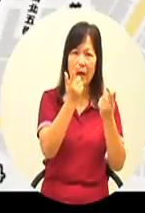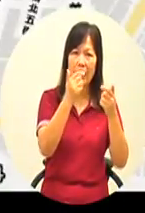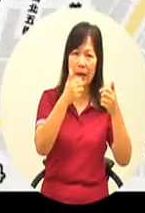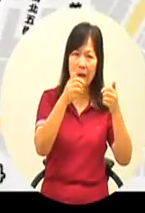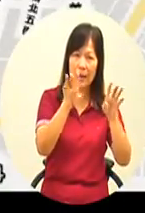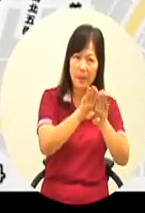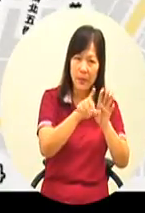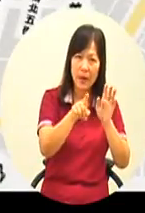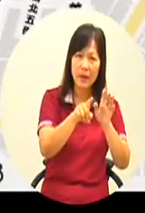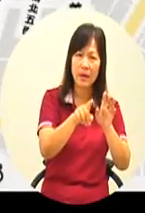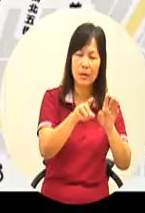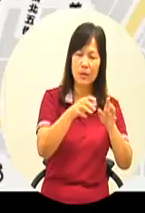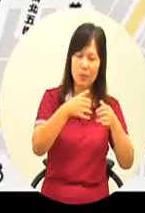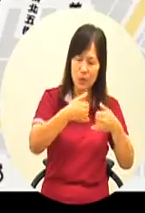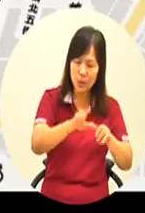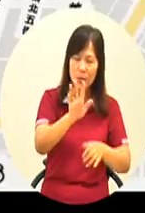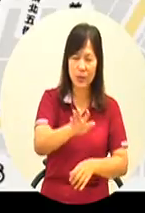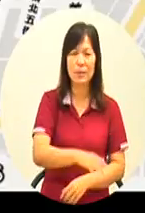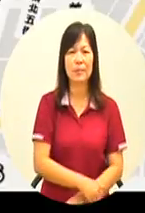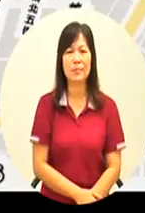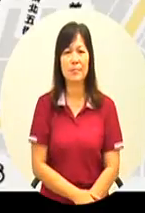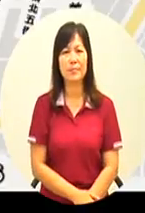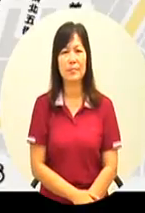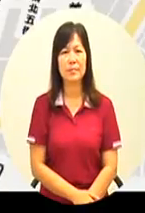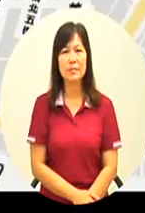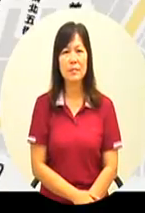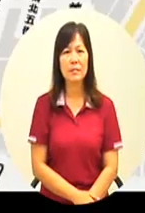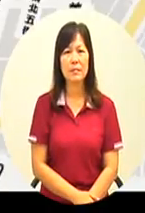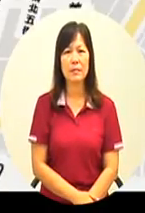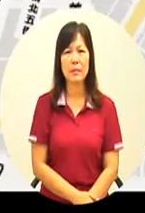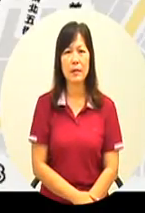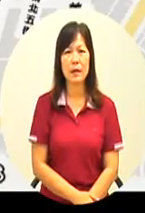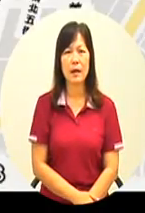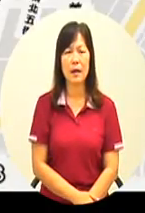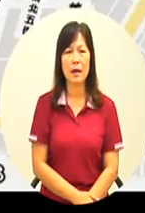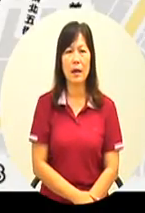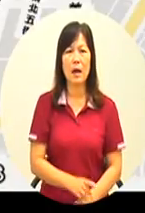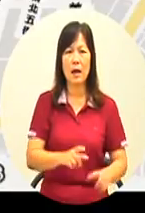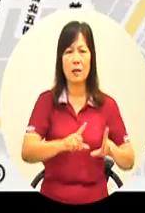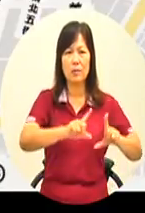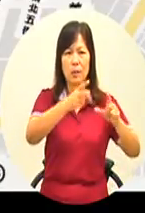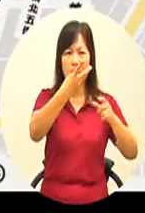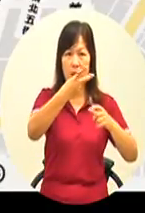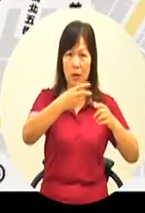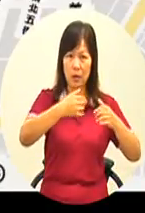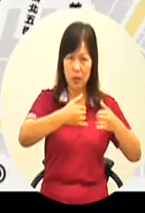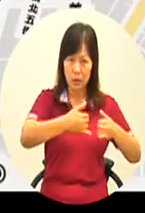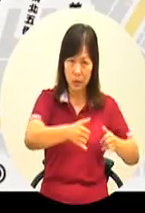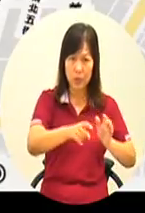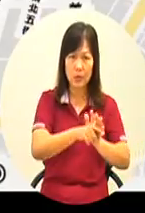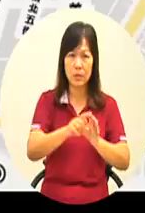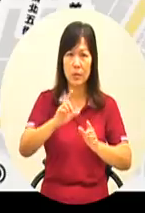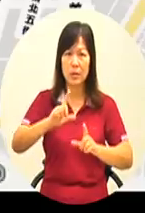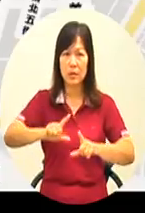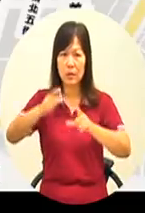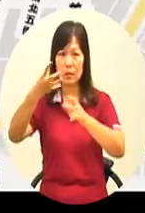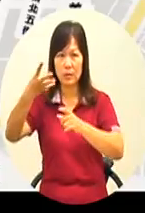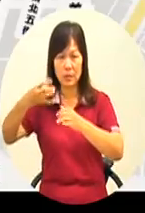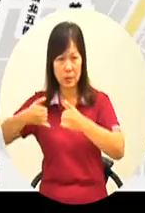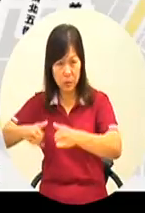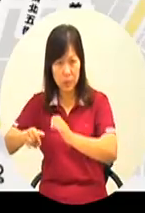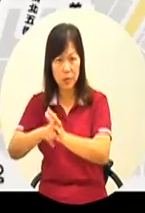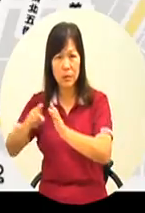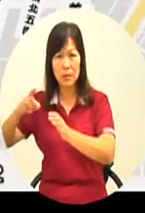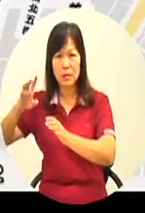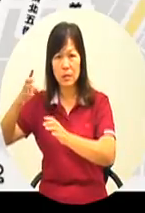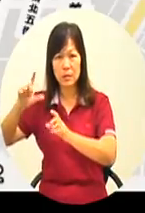的人很聪明哈、哦。好，然后再来。这边是美术东二路，这边是美术东四路，这边是